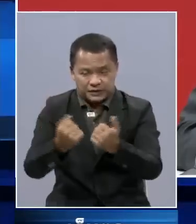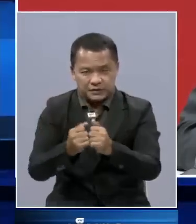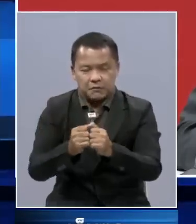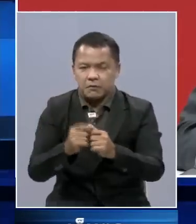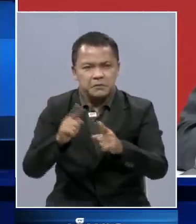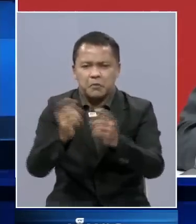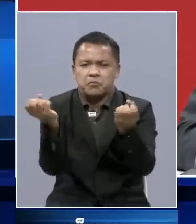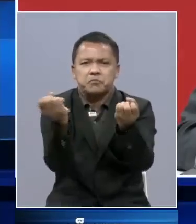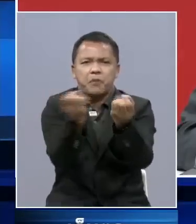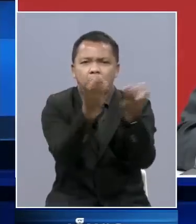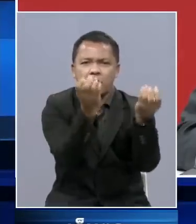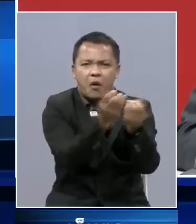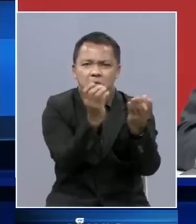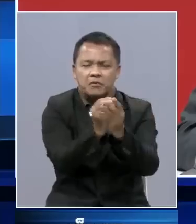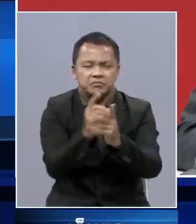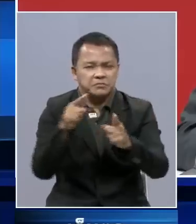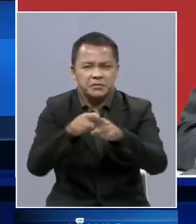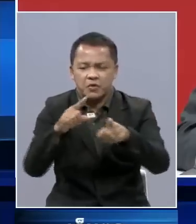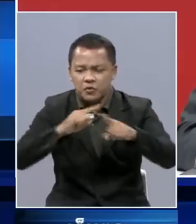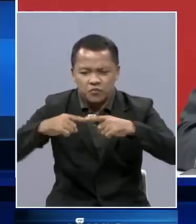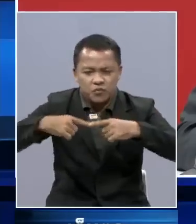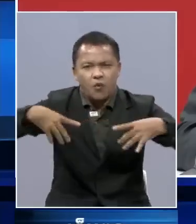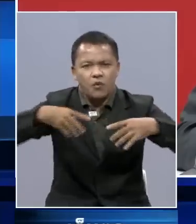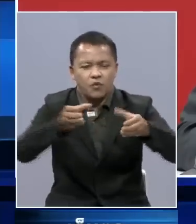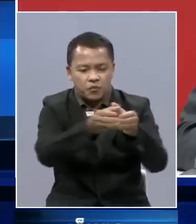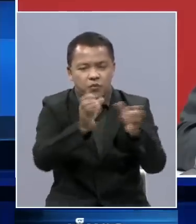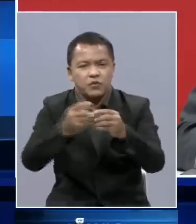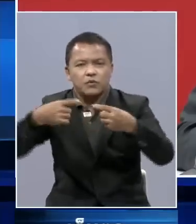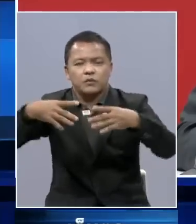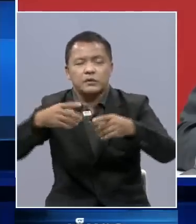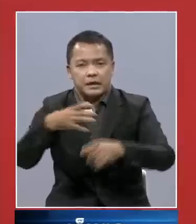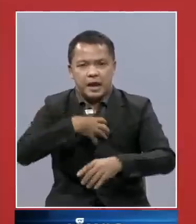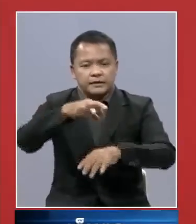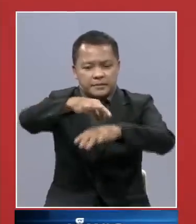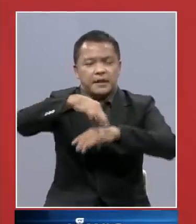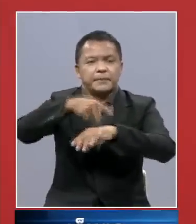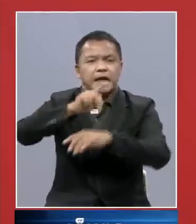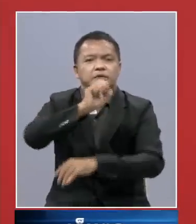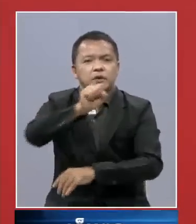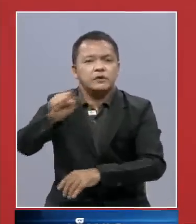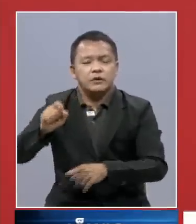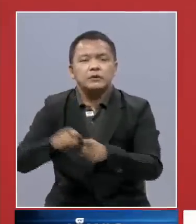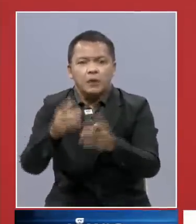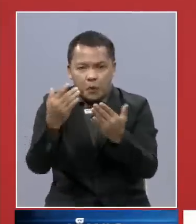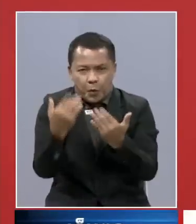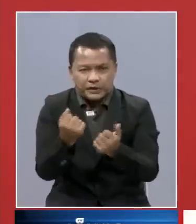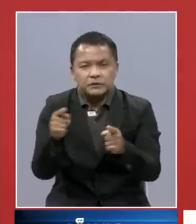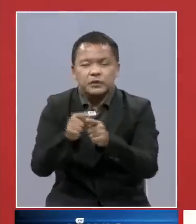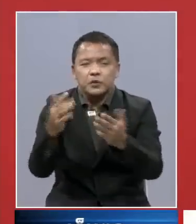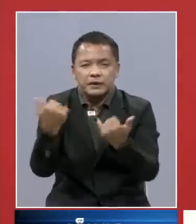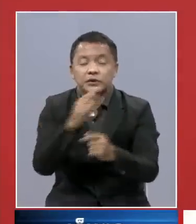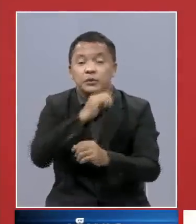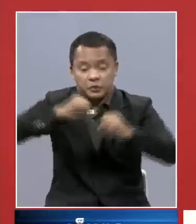ร้าวนะครับความไม่ลงรอยกันระหว่างสองพรรคการเมืองที่ต้องการตำแหน่งนี้ในขณะเดียวกันในเรื่องนี้